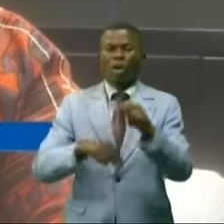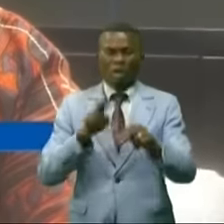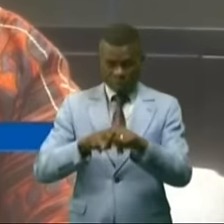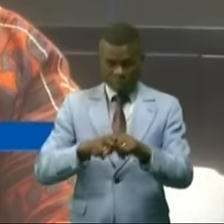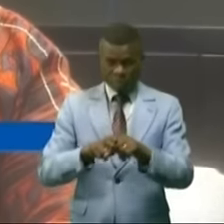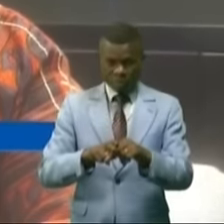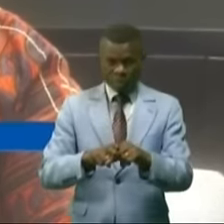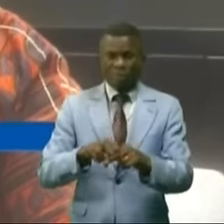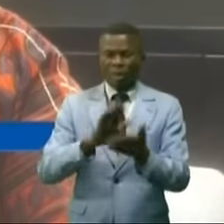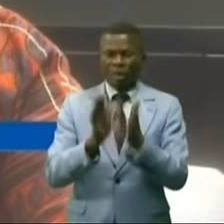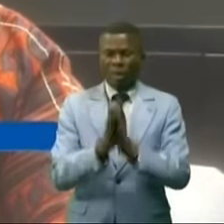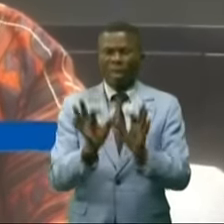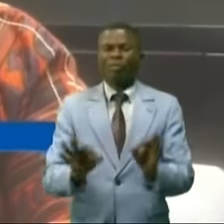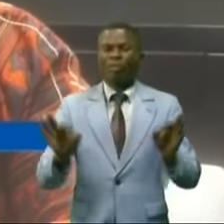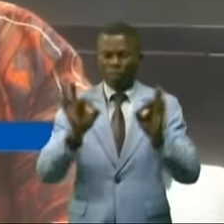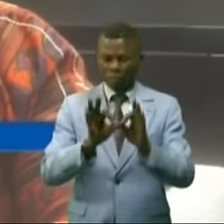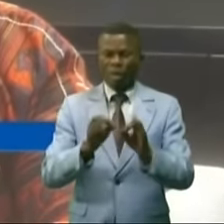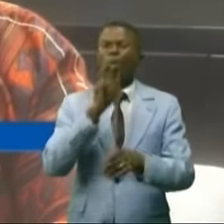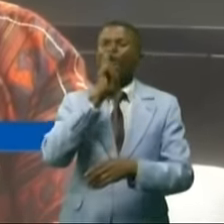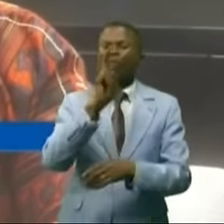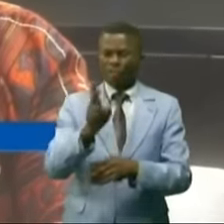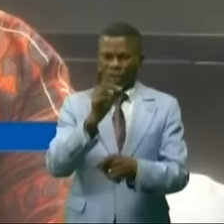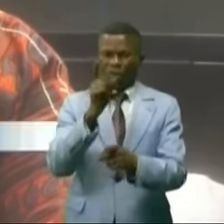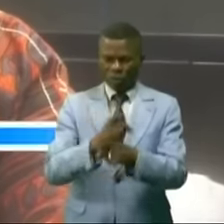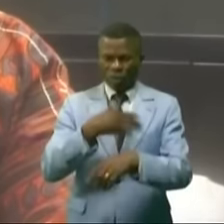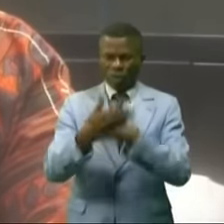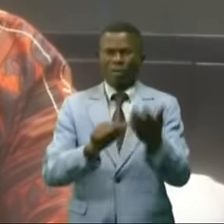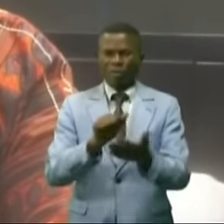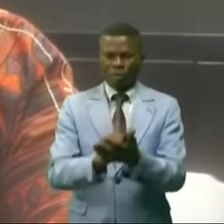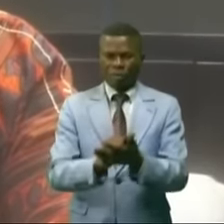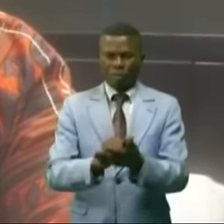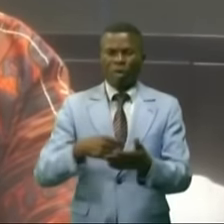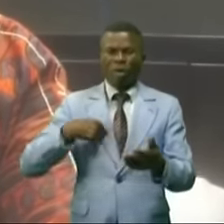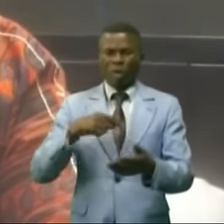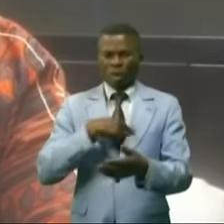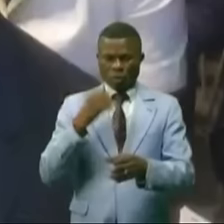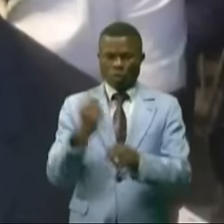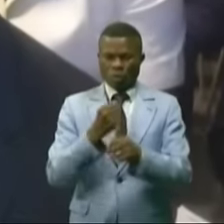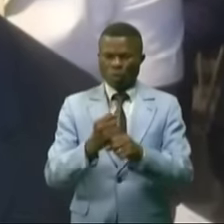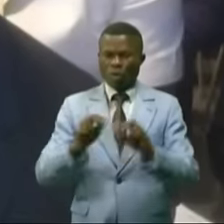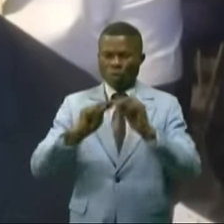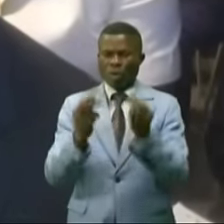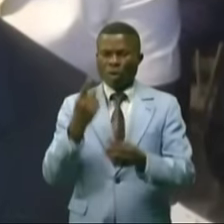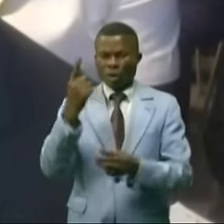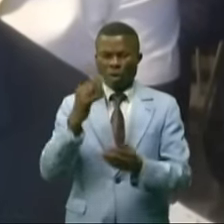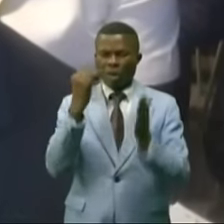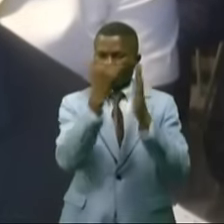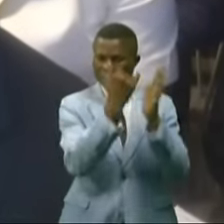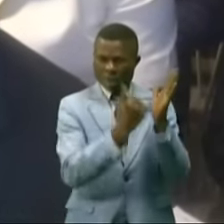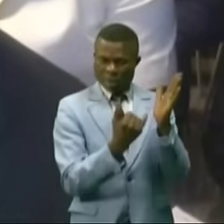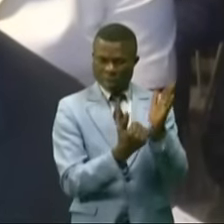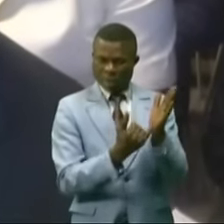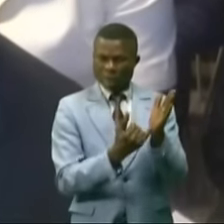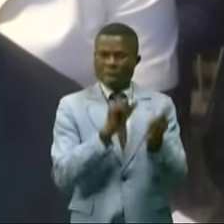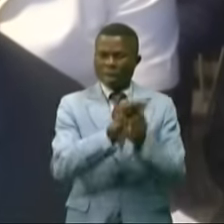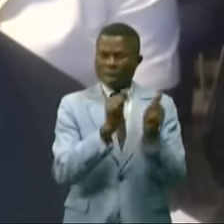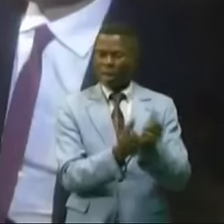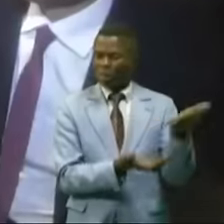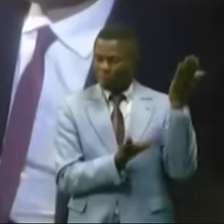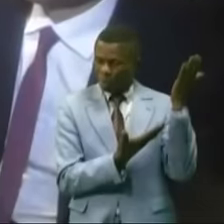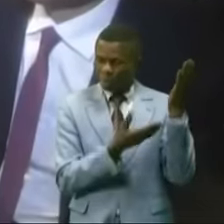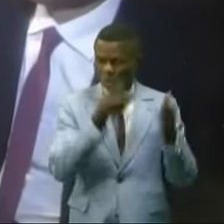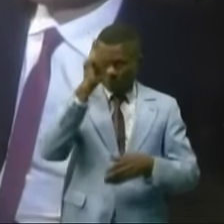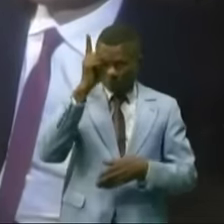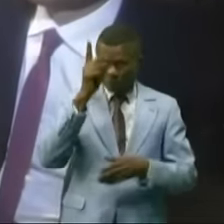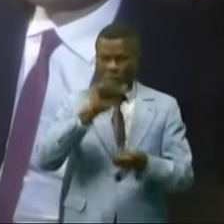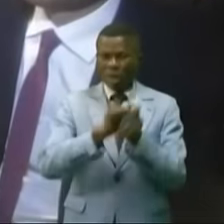soit ambitieuse, réaliste et réalisable. Nous travaillerons ensemble pour identifier les principales priorités